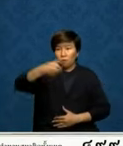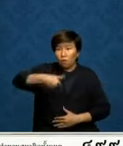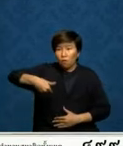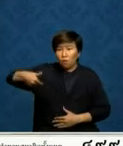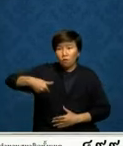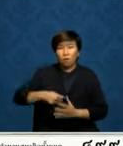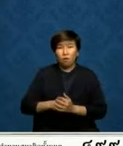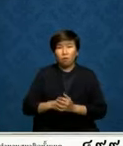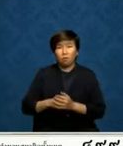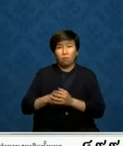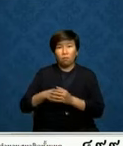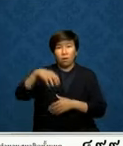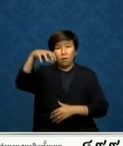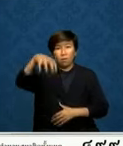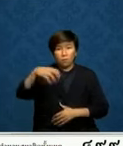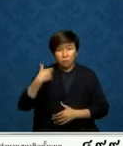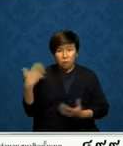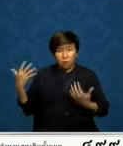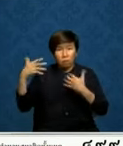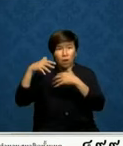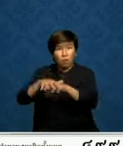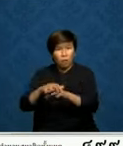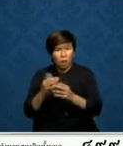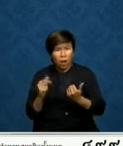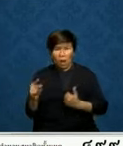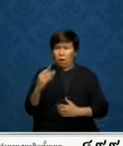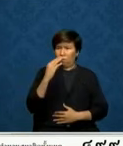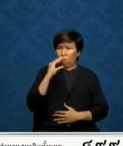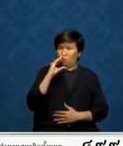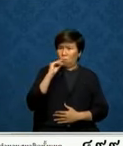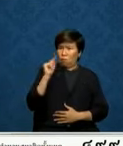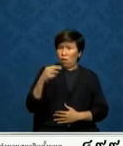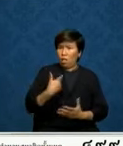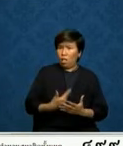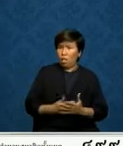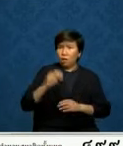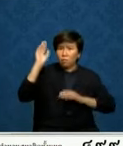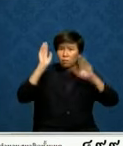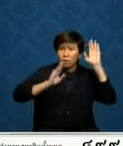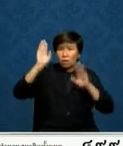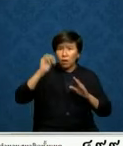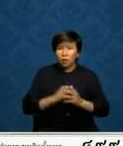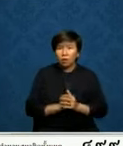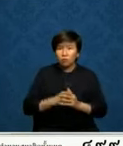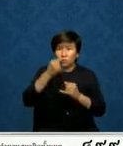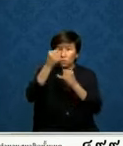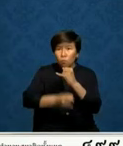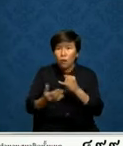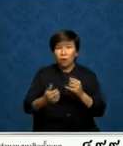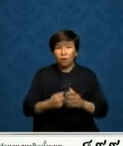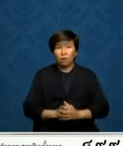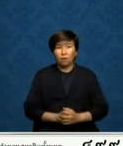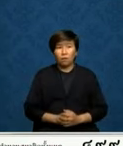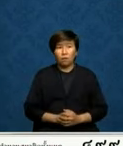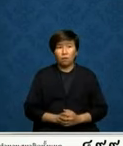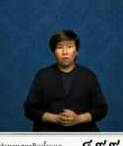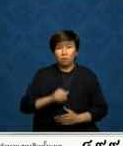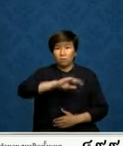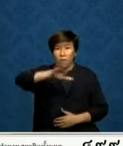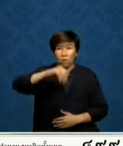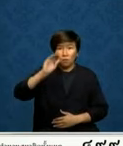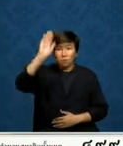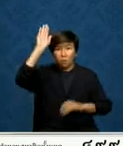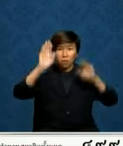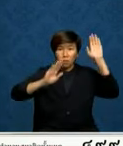ตัวกันที่พรรคผมก็เห็นใจผมก็ทำให้แต่ถ้าท่านพูดอย่างนี้เราโหวตวันนี้ครับเอาให้จบโหวตคว่ำไปเลยครับล